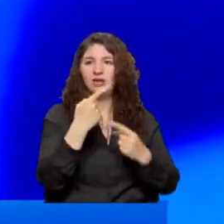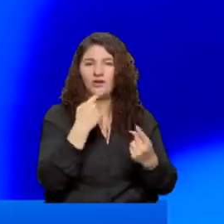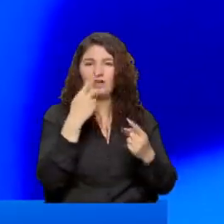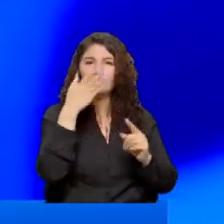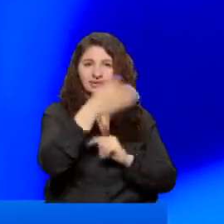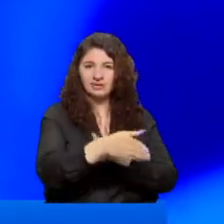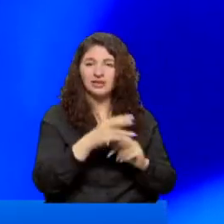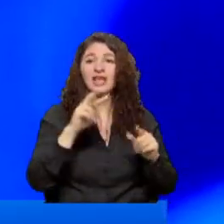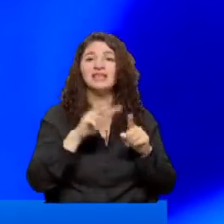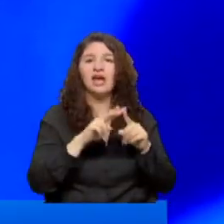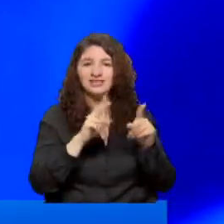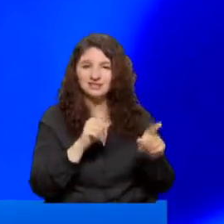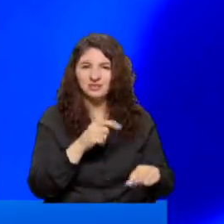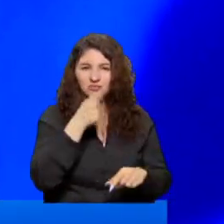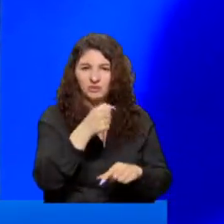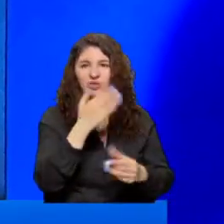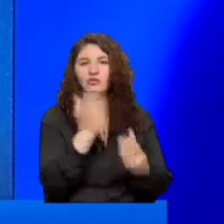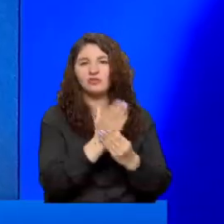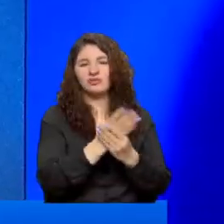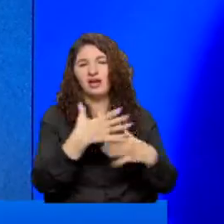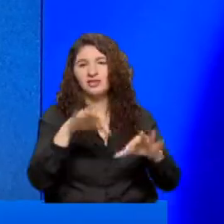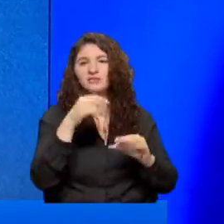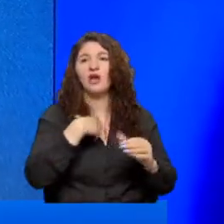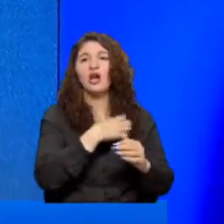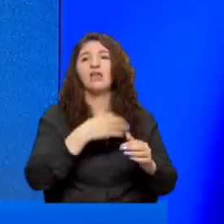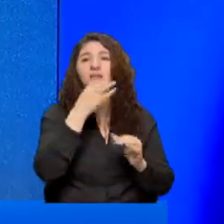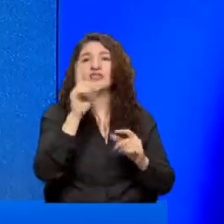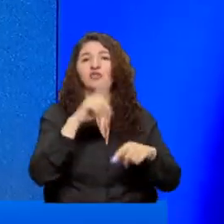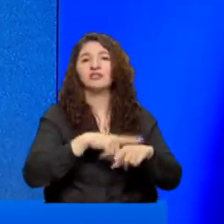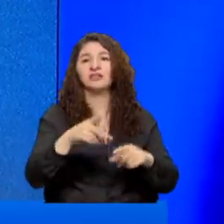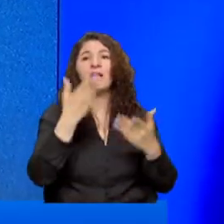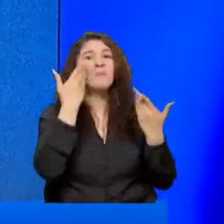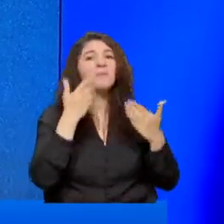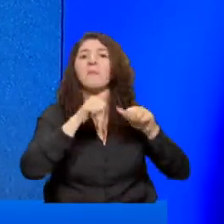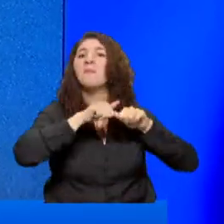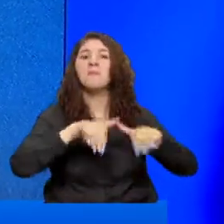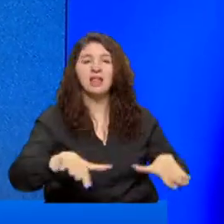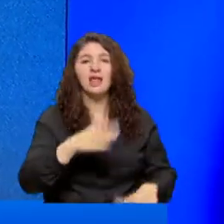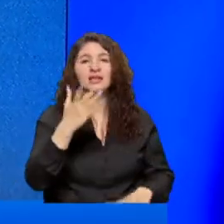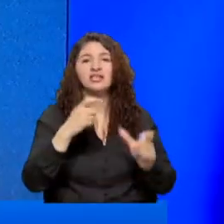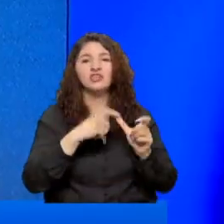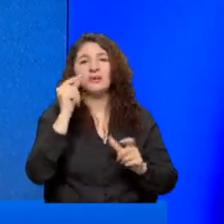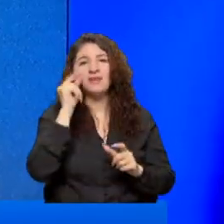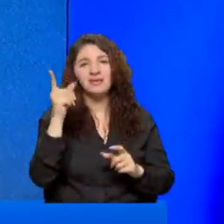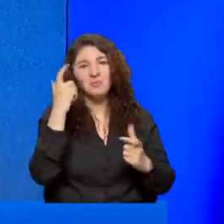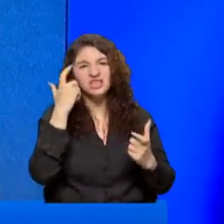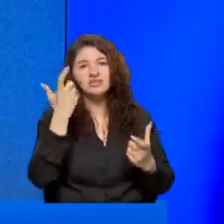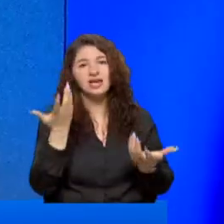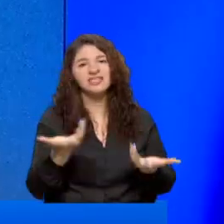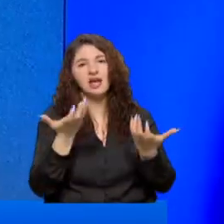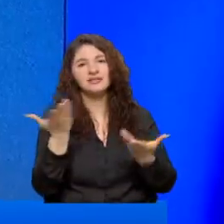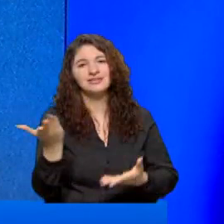Nazlı yerebasmaz dosya hazırladı biz onu ana haberimizde çalar saatimiz de yayınladık Sencer Bey başı